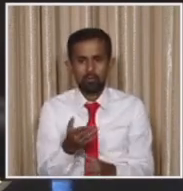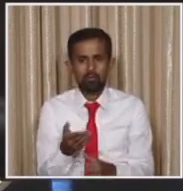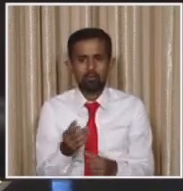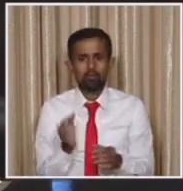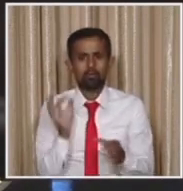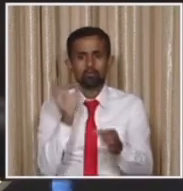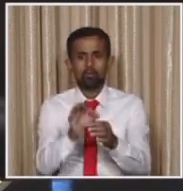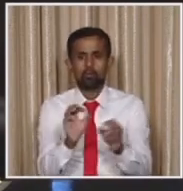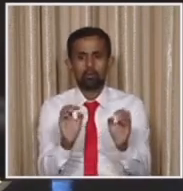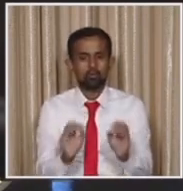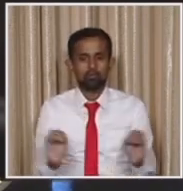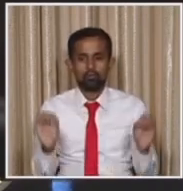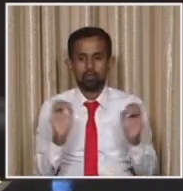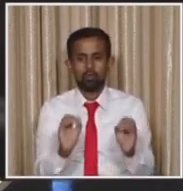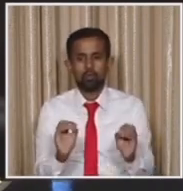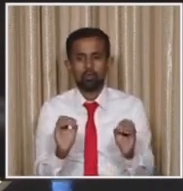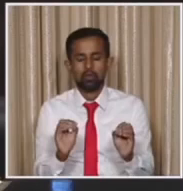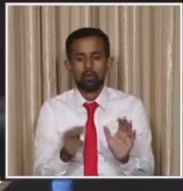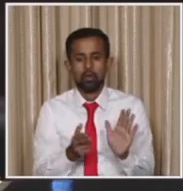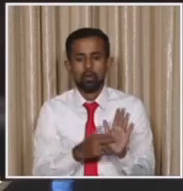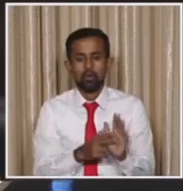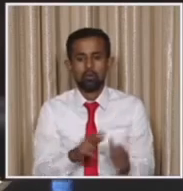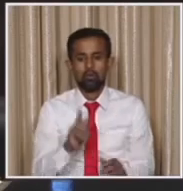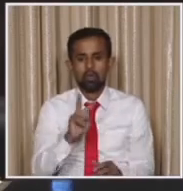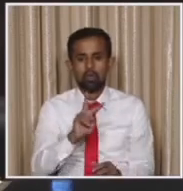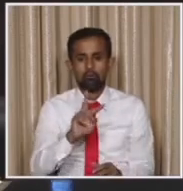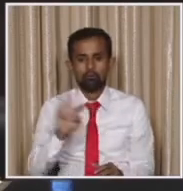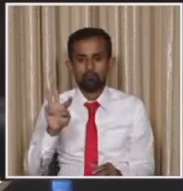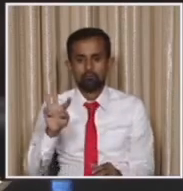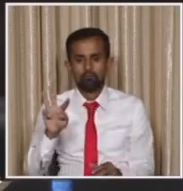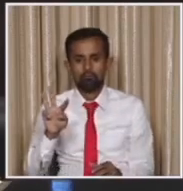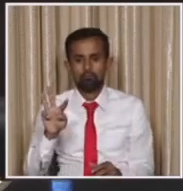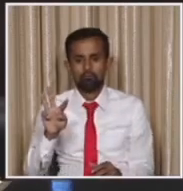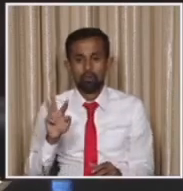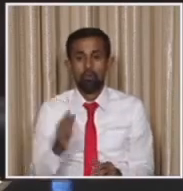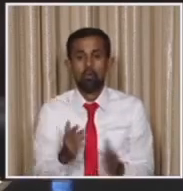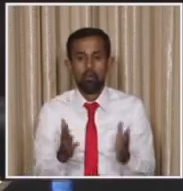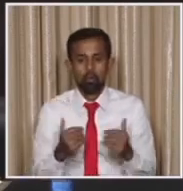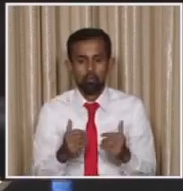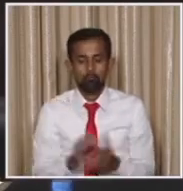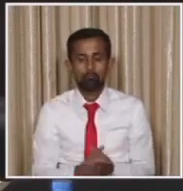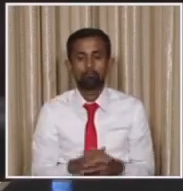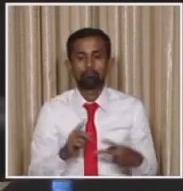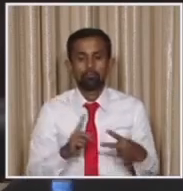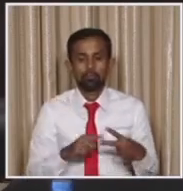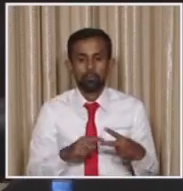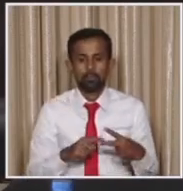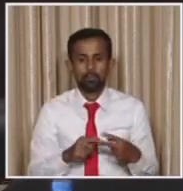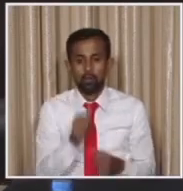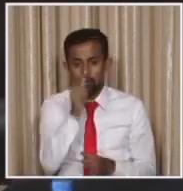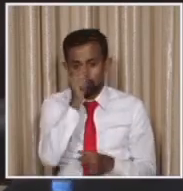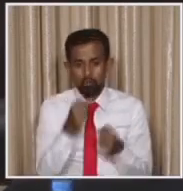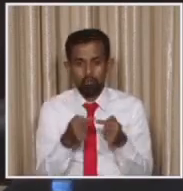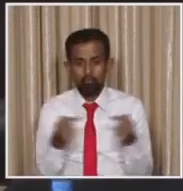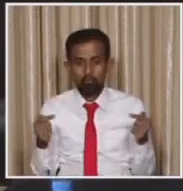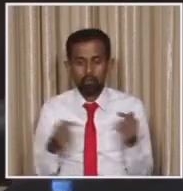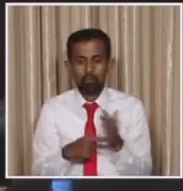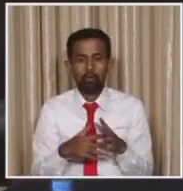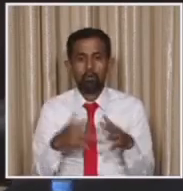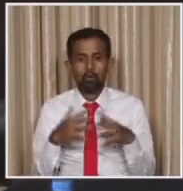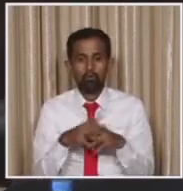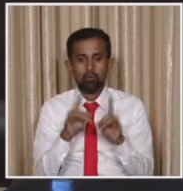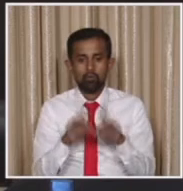පත් කරලා නැහැ. ඒක නොවැම්බර් 23 නොවැම්බර් වෙනකොට කරන්න ඕනේ. දෙක, දූෂණ විරෝධී නීතියට